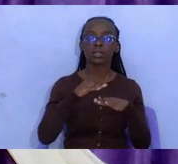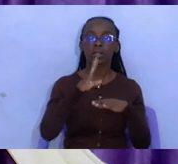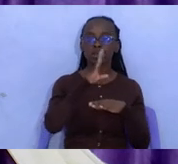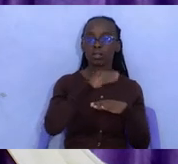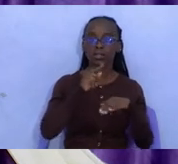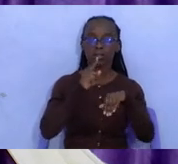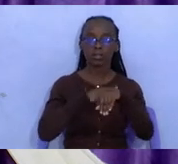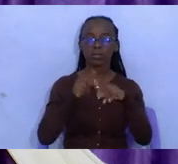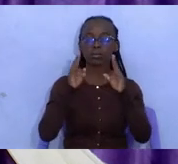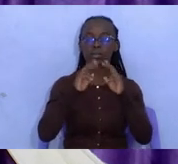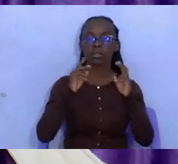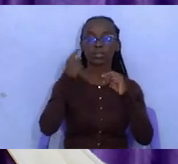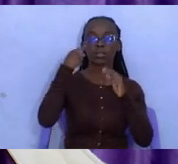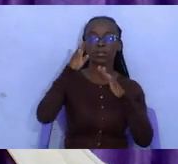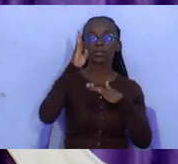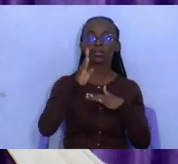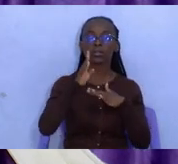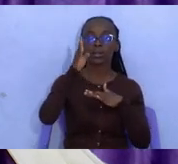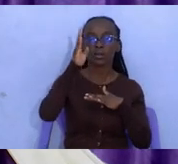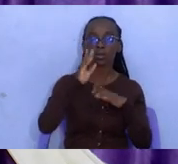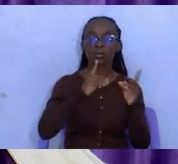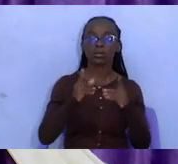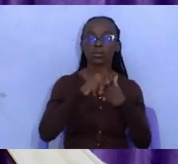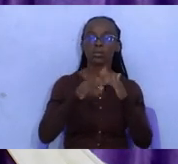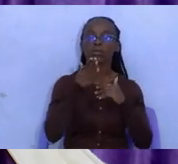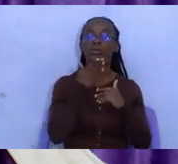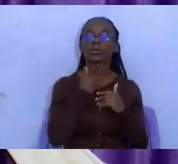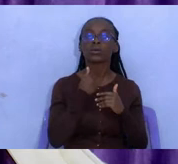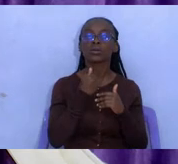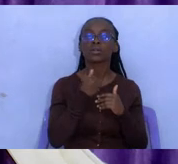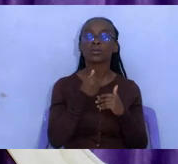muda alipomtafuta Bwana Mungu alimfanikisha.